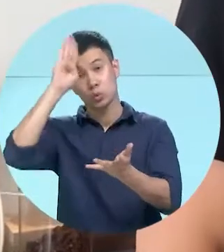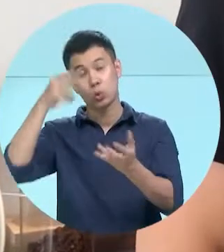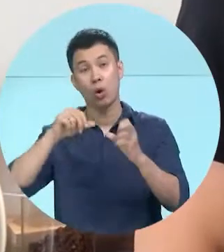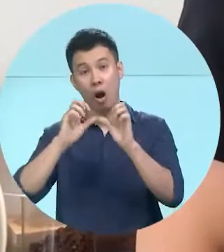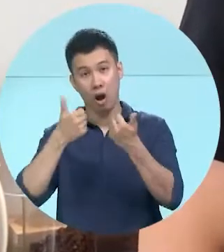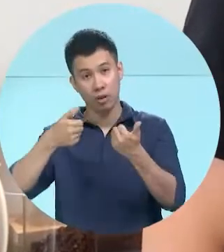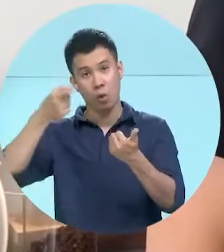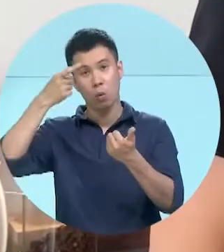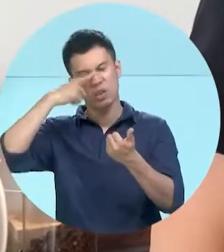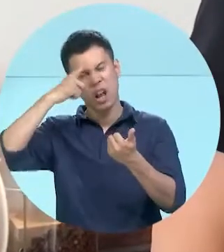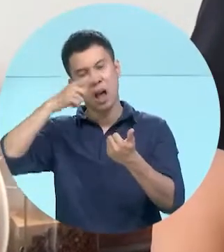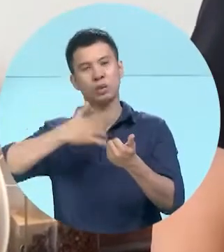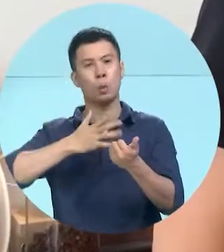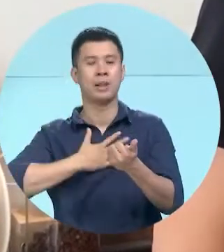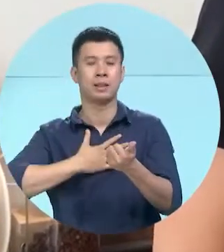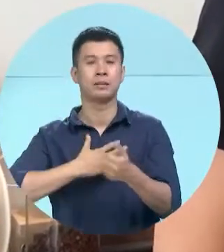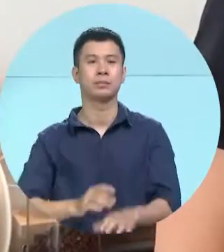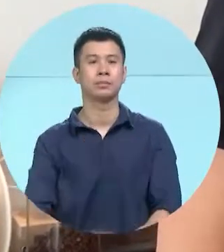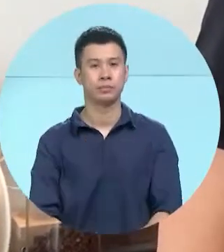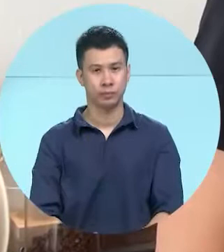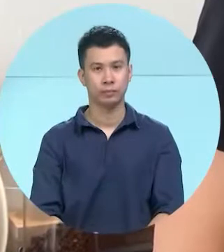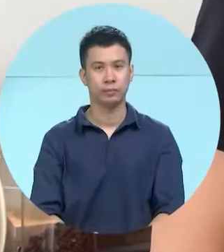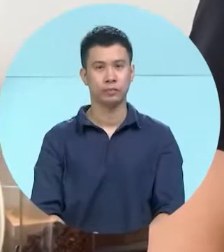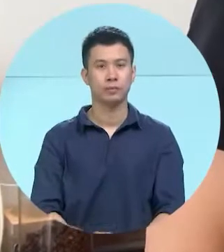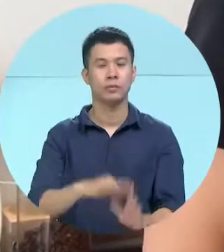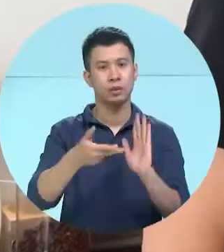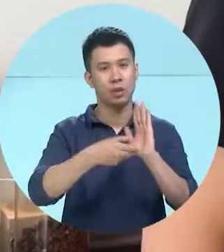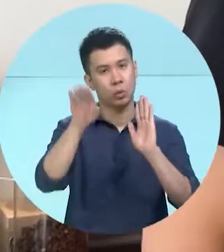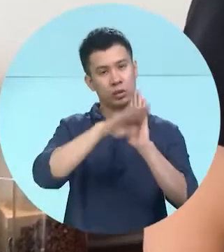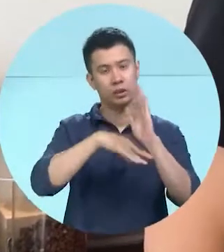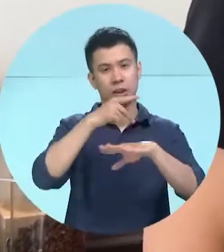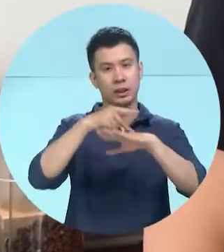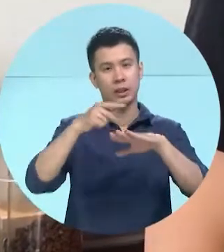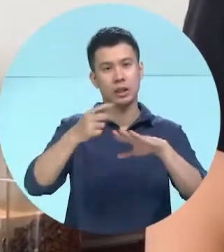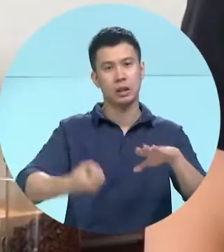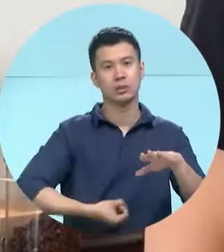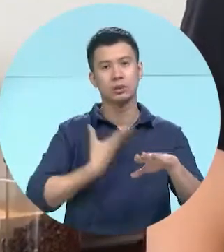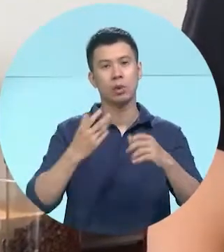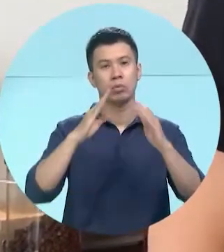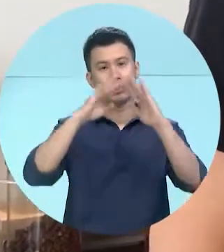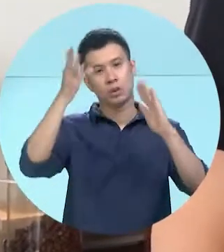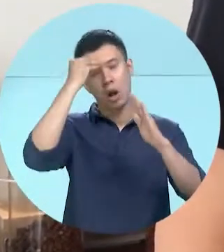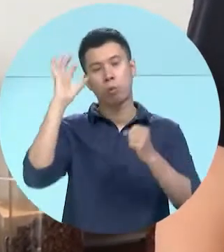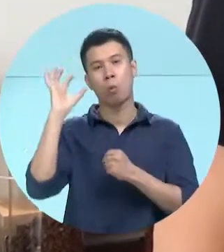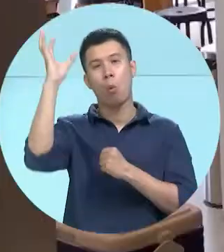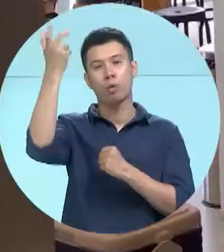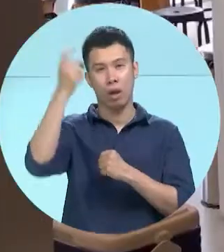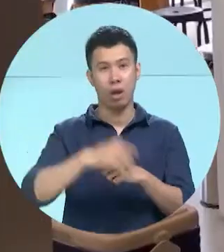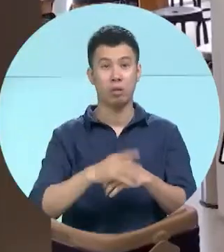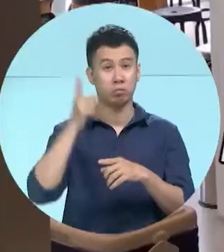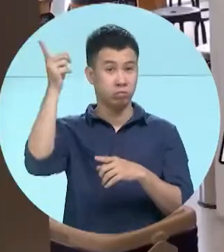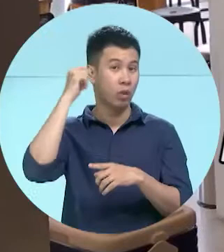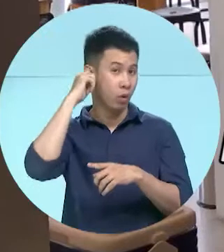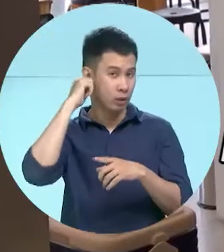with us 2 days a week. She's from the Life Skills class at ICS, the local international school that we partnered